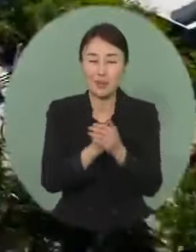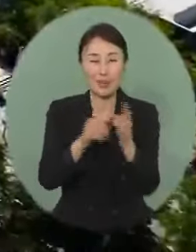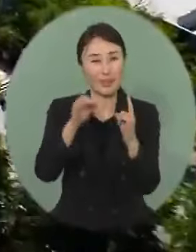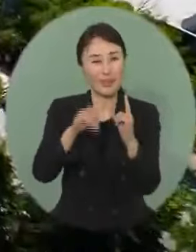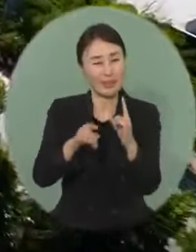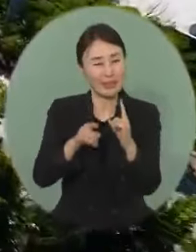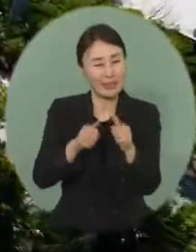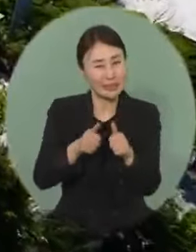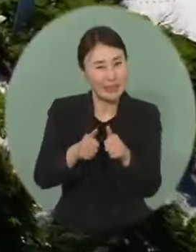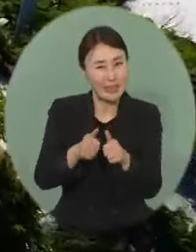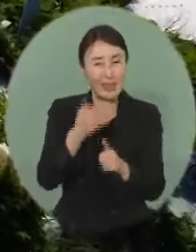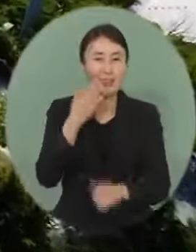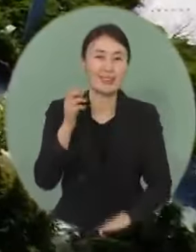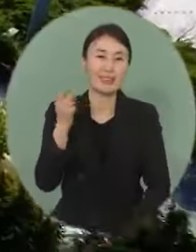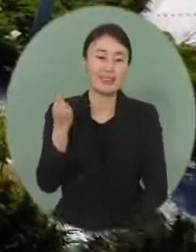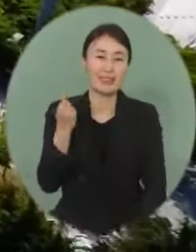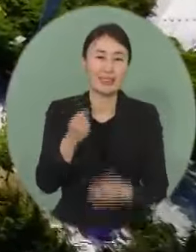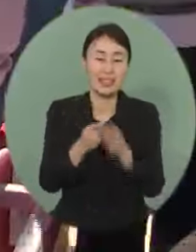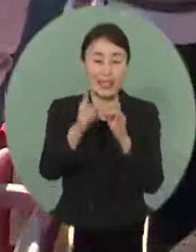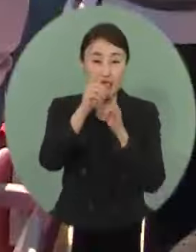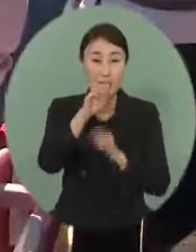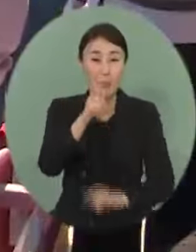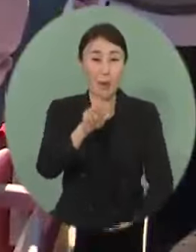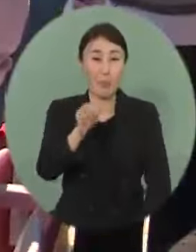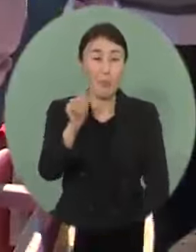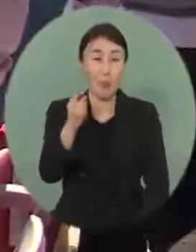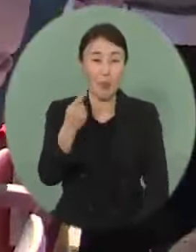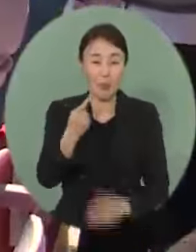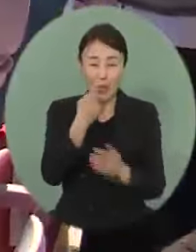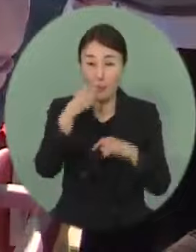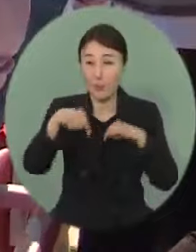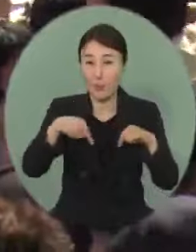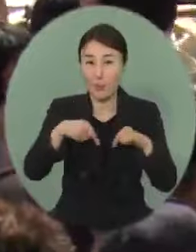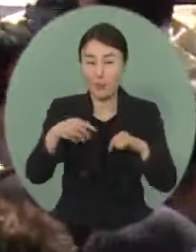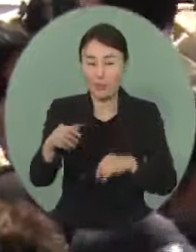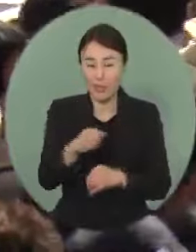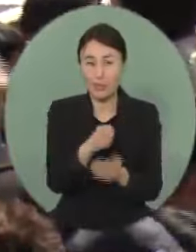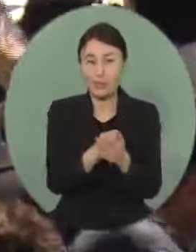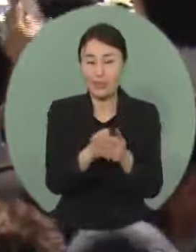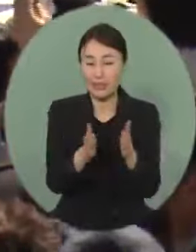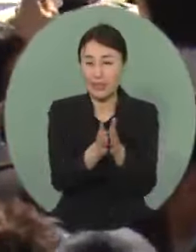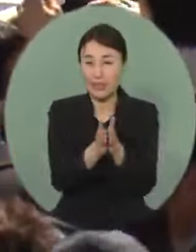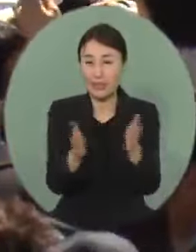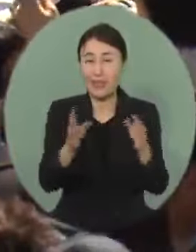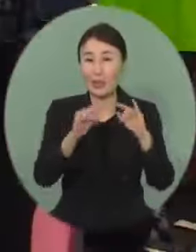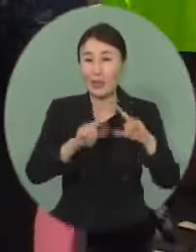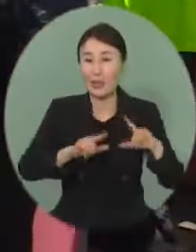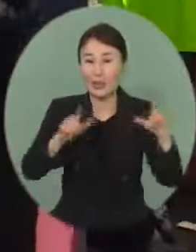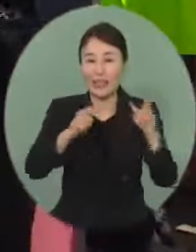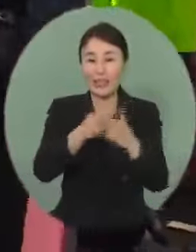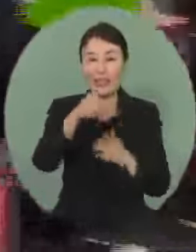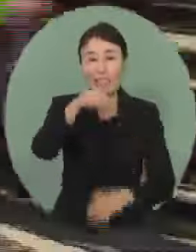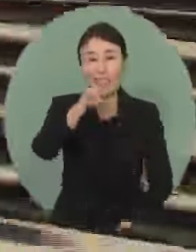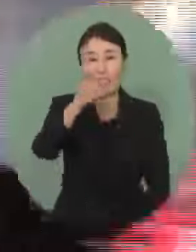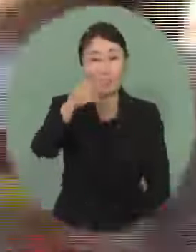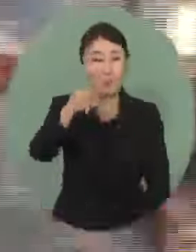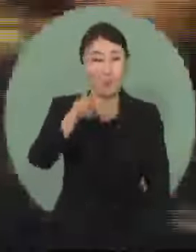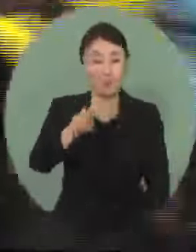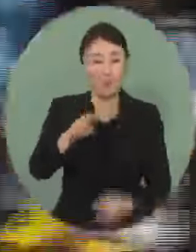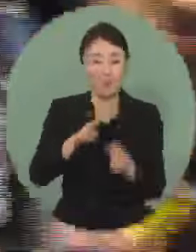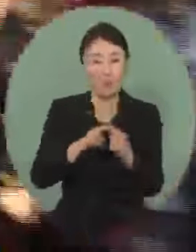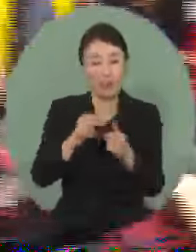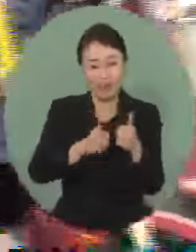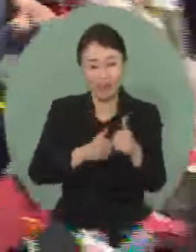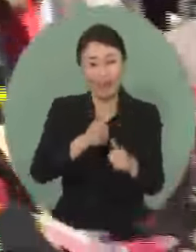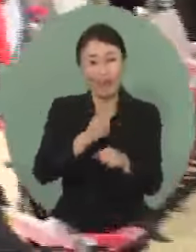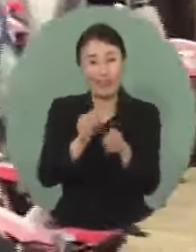생각해서 이범호로 새롭게 시즌을 시작하는 기아 타이거즈는 이번 주 토요일 키움을 상대로 12번째 우승을